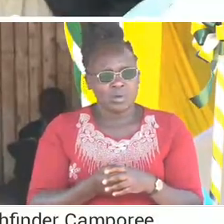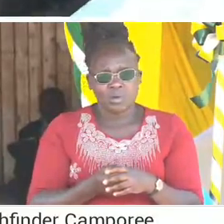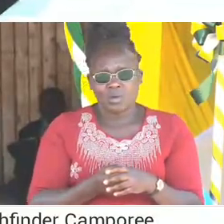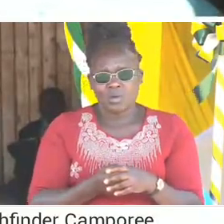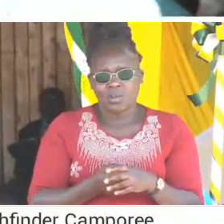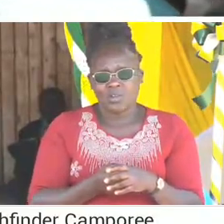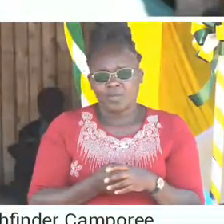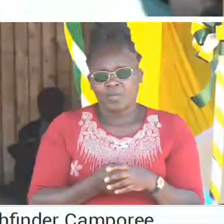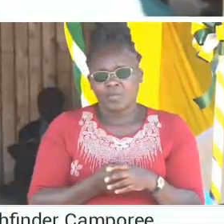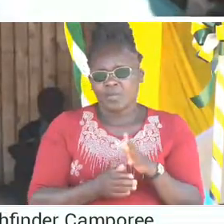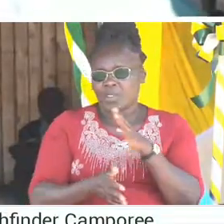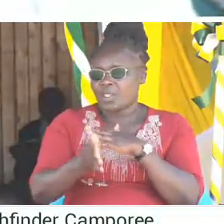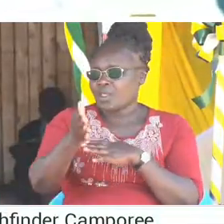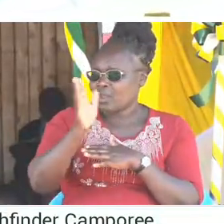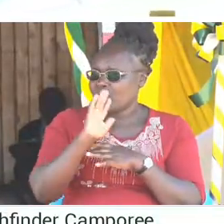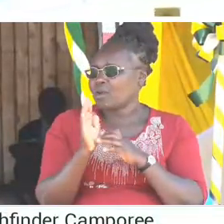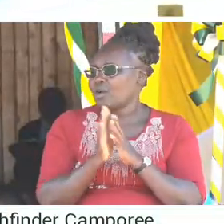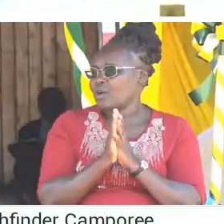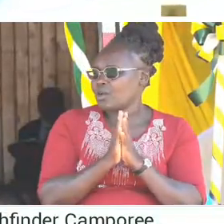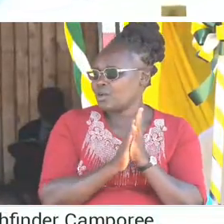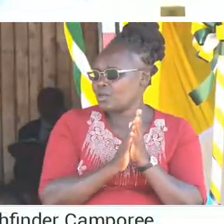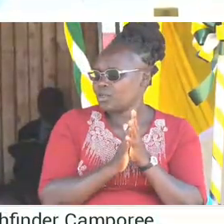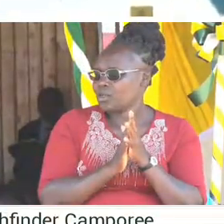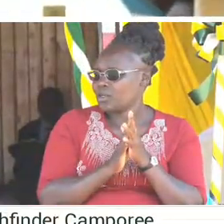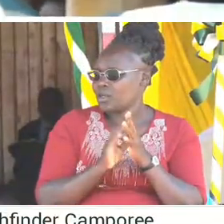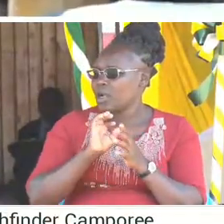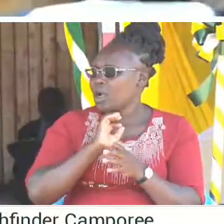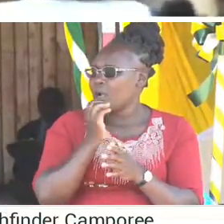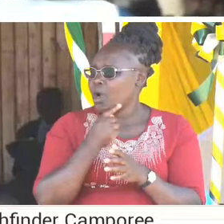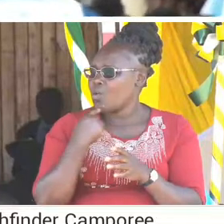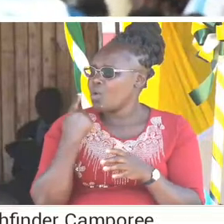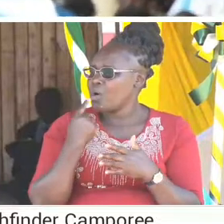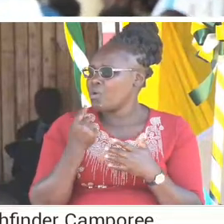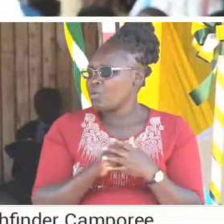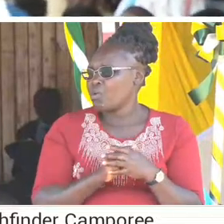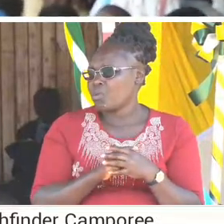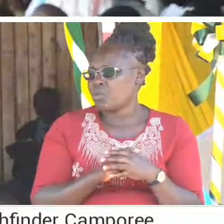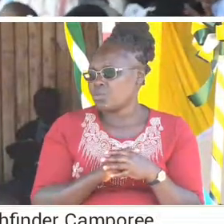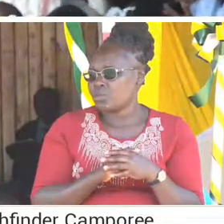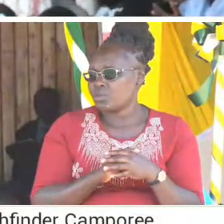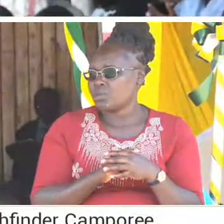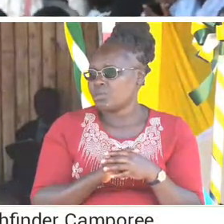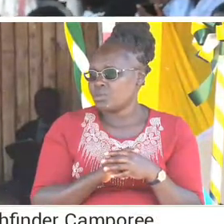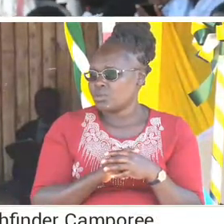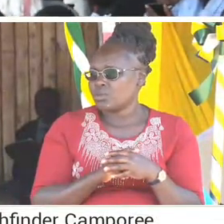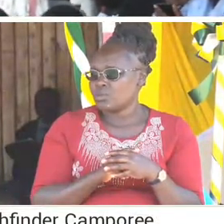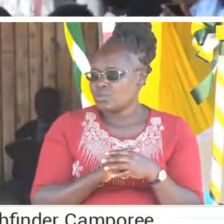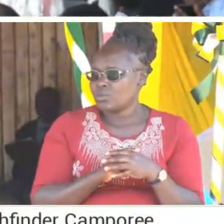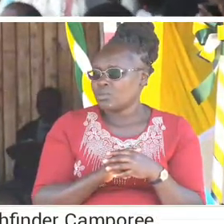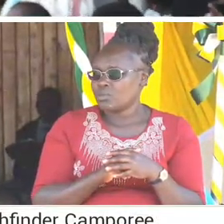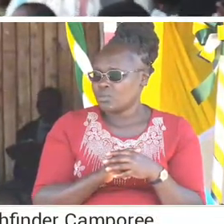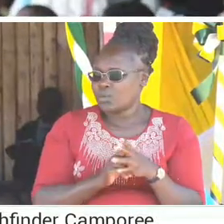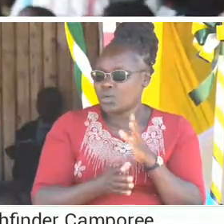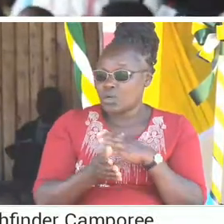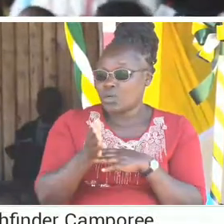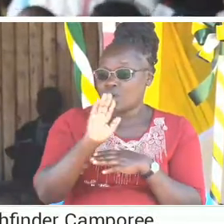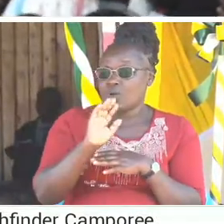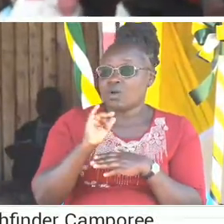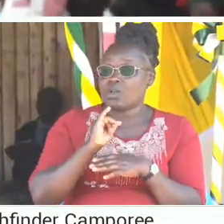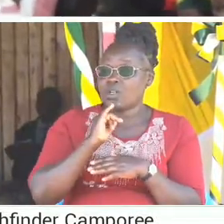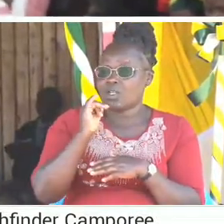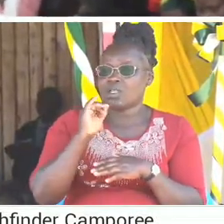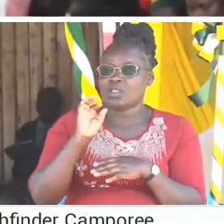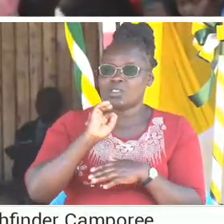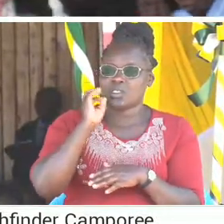anataka tumheshimu. Tutii maagizo yake ili aagize. Maana yeye ndiye aliyesema iwe nuru ikawa